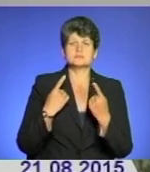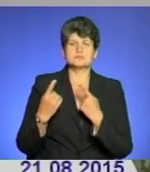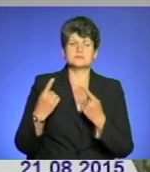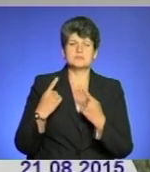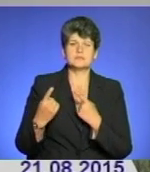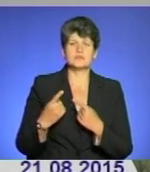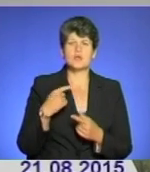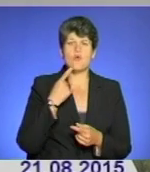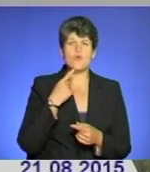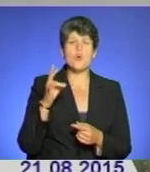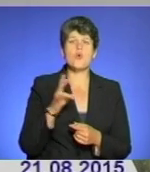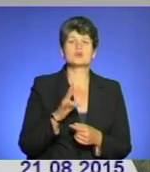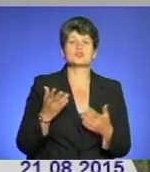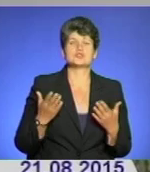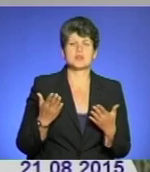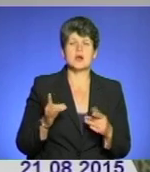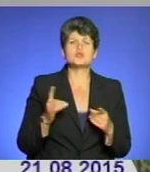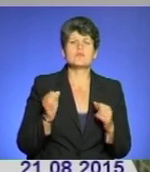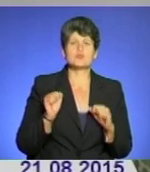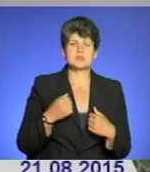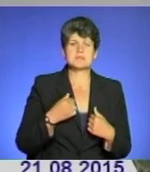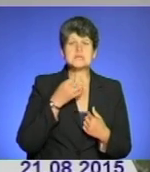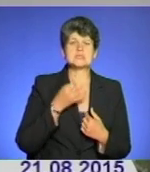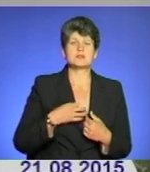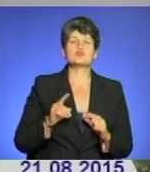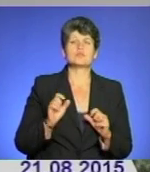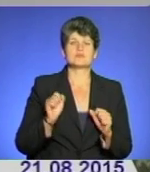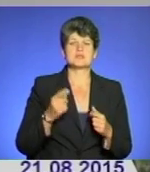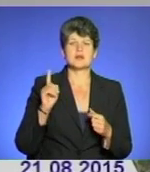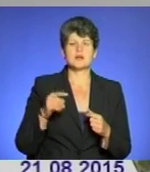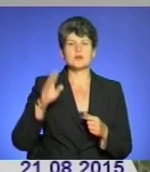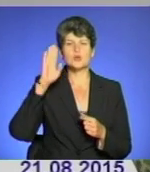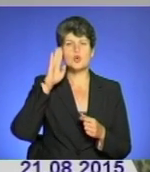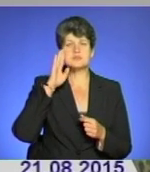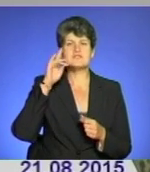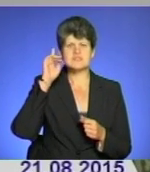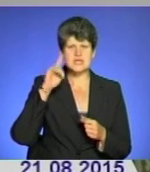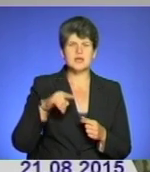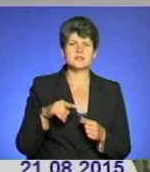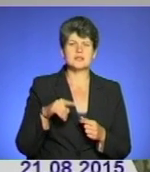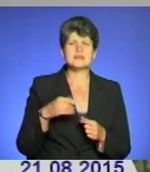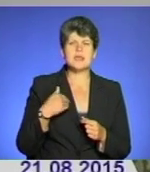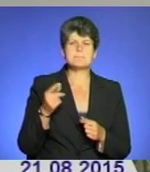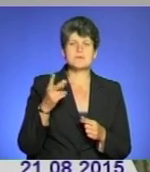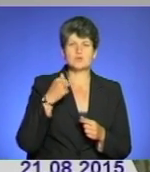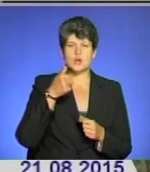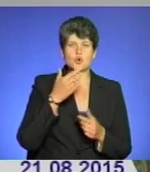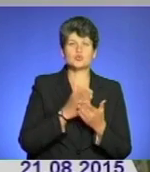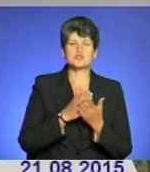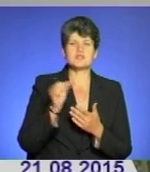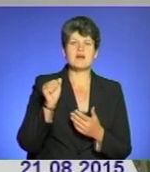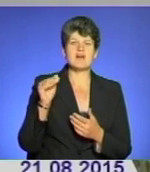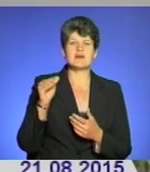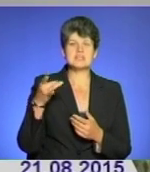вони говорять: «Отче, а що ви можете мені сказати, що ви знаєте?» Кажу: «Хлопці, ви знаєте, я півтора року служив в Афганістані